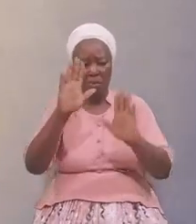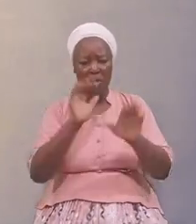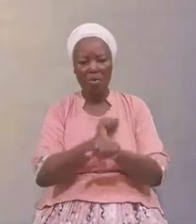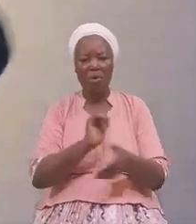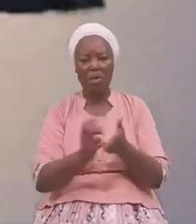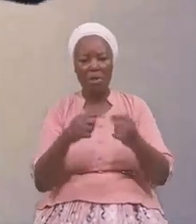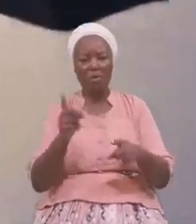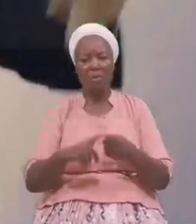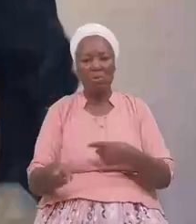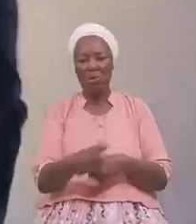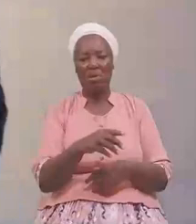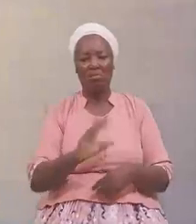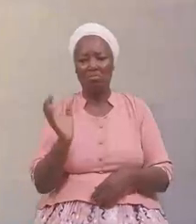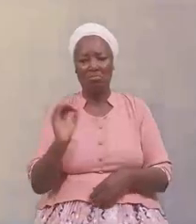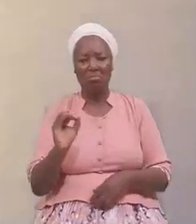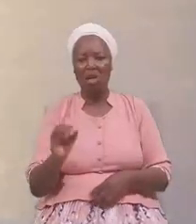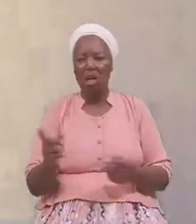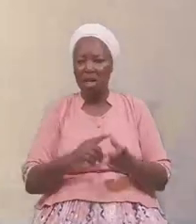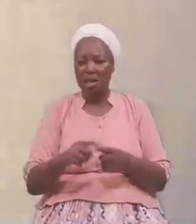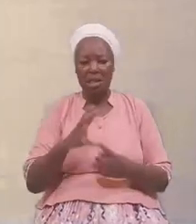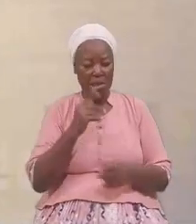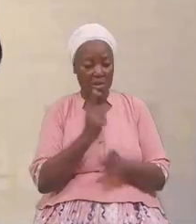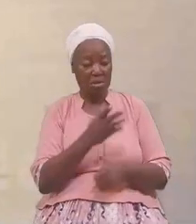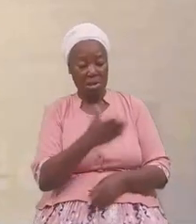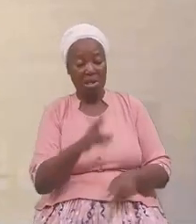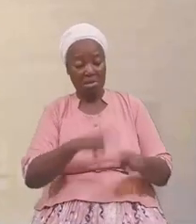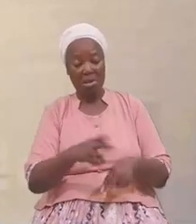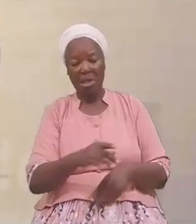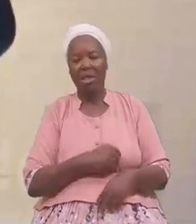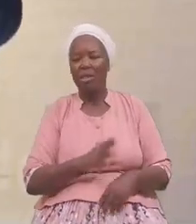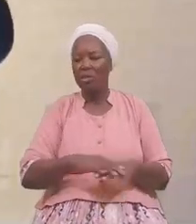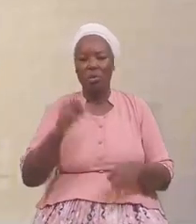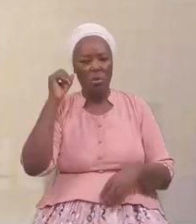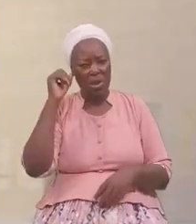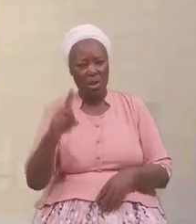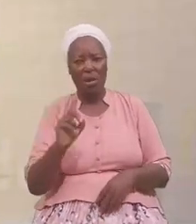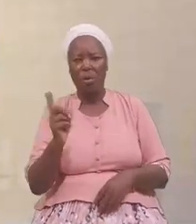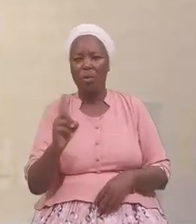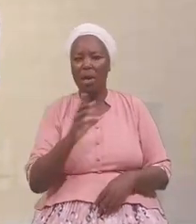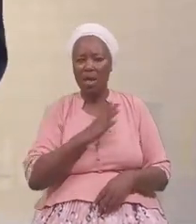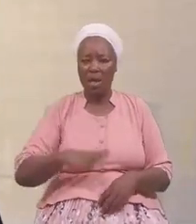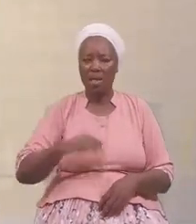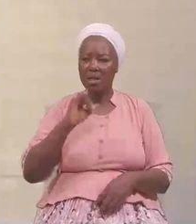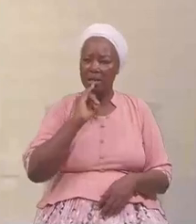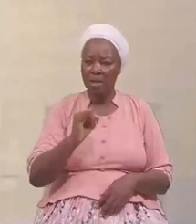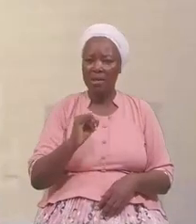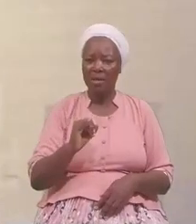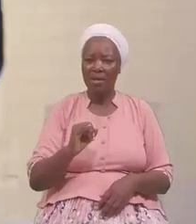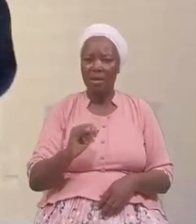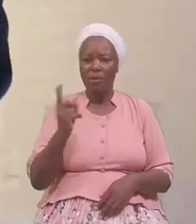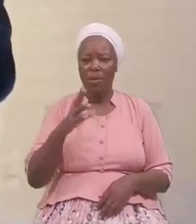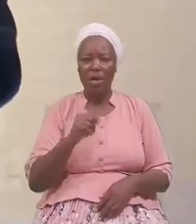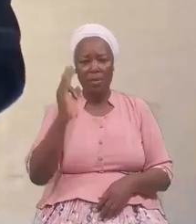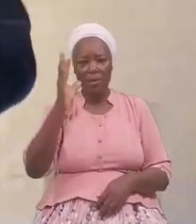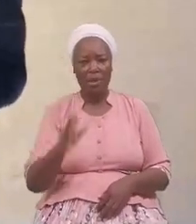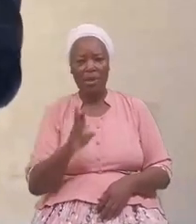sont là. Et ils ne comprennent pas quand là où Christ est, là où les ministres sont, là